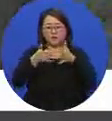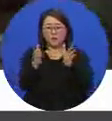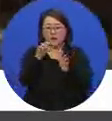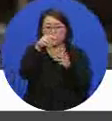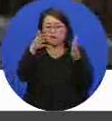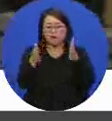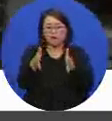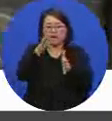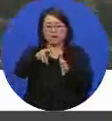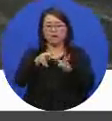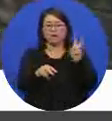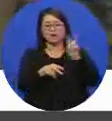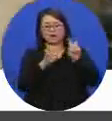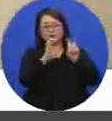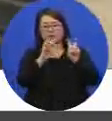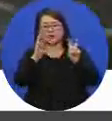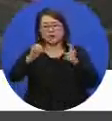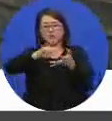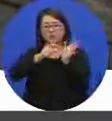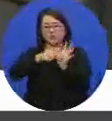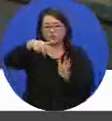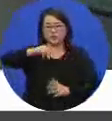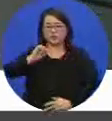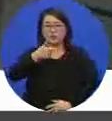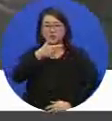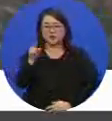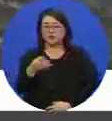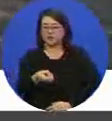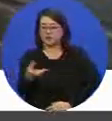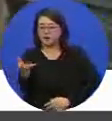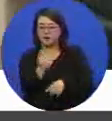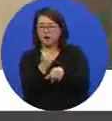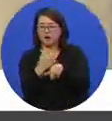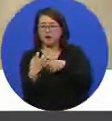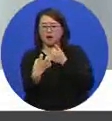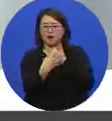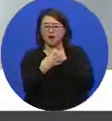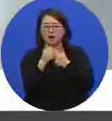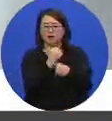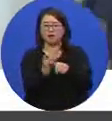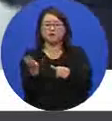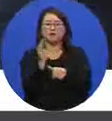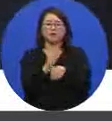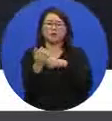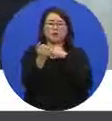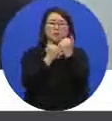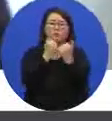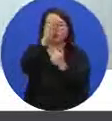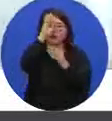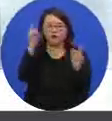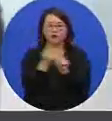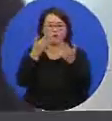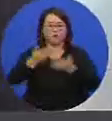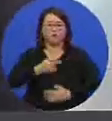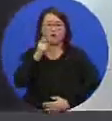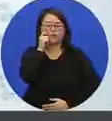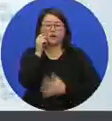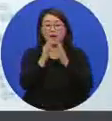20cm 크기의 진해를 던져 물리기도 했지만 치료조차 받지 못하는 등 인권 침해가 심각하다고